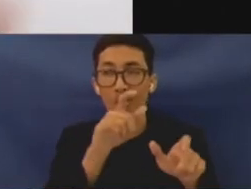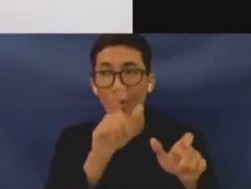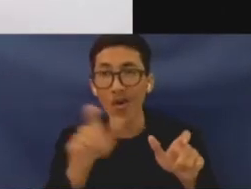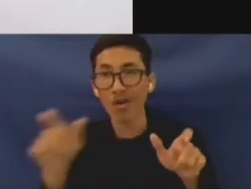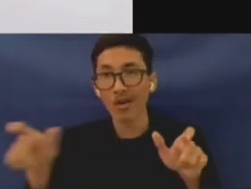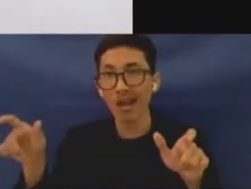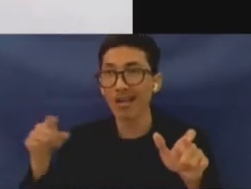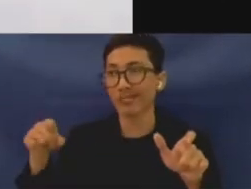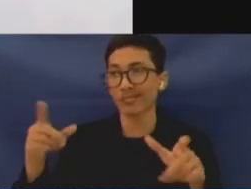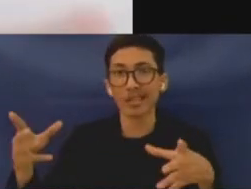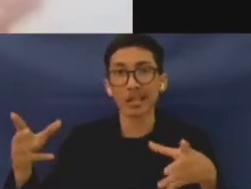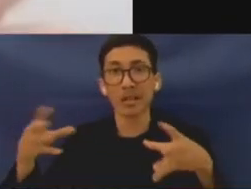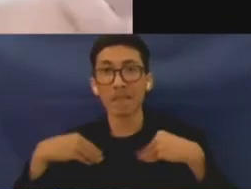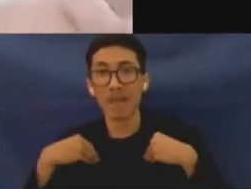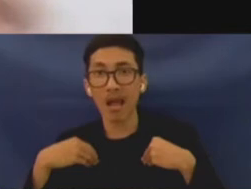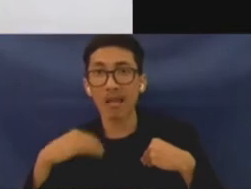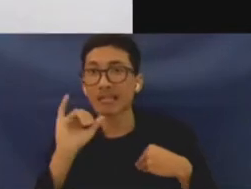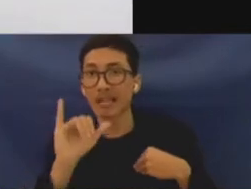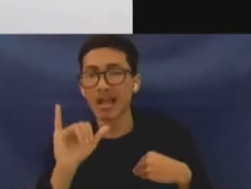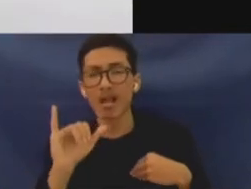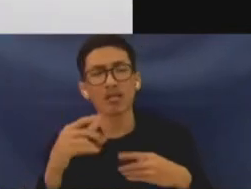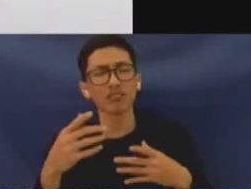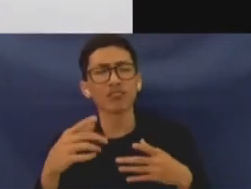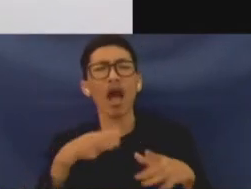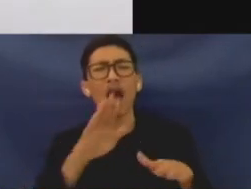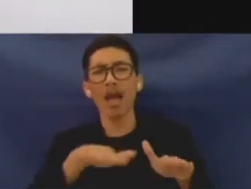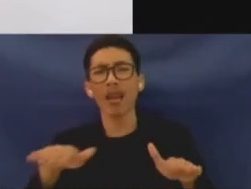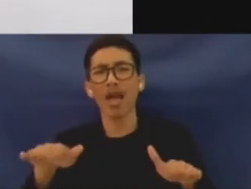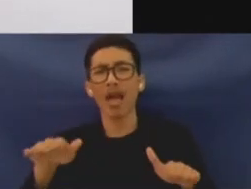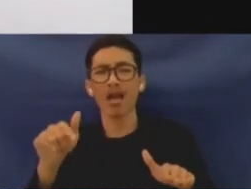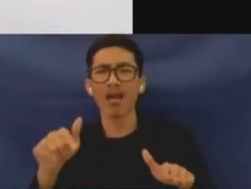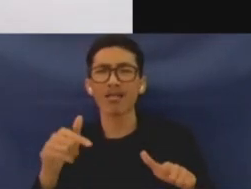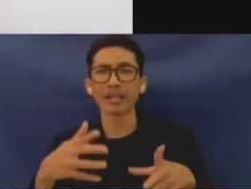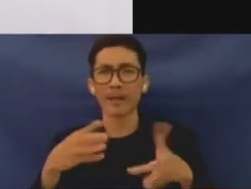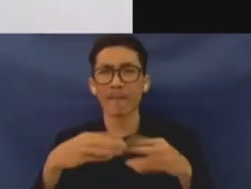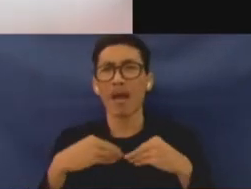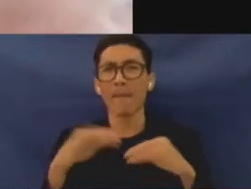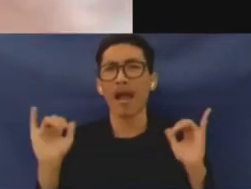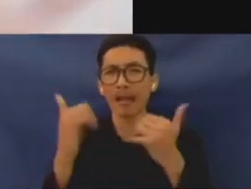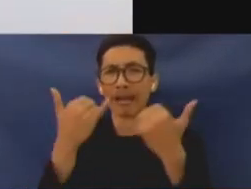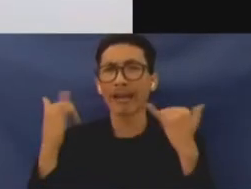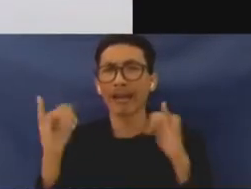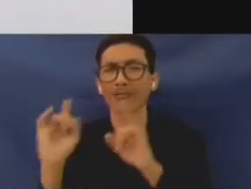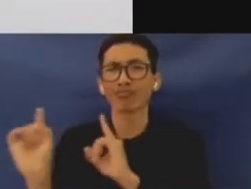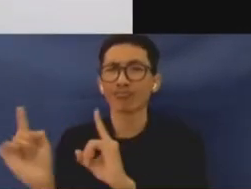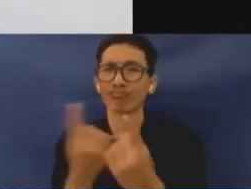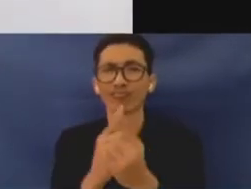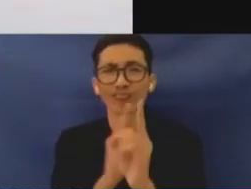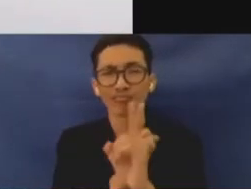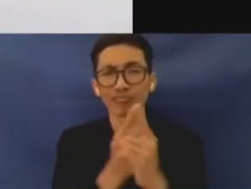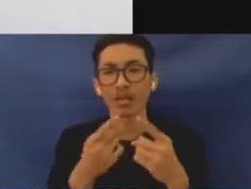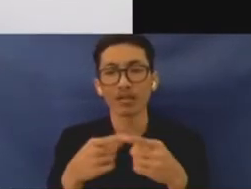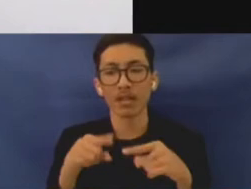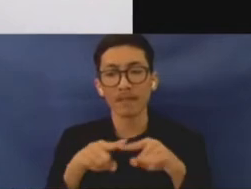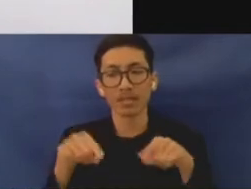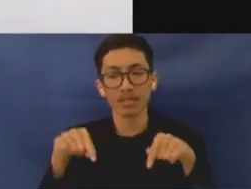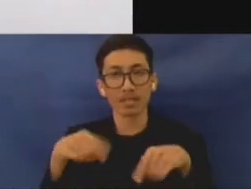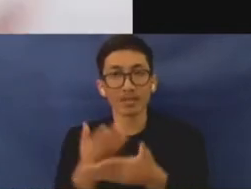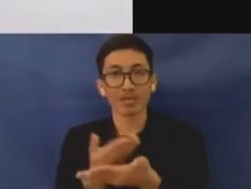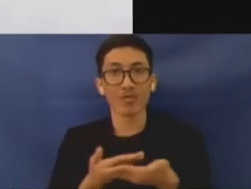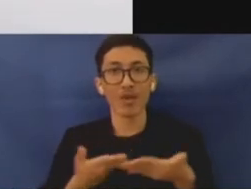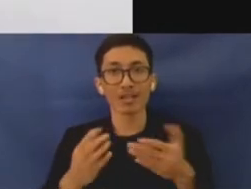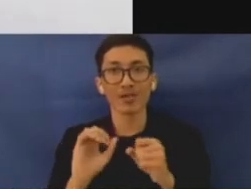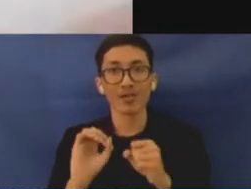nerima, anak-anak kecil juga nerima aja gitu. Jadi kayak Celia tuh main aja gitu sama anak-anak tetangga, ya main aja. Cuma selama pandemi ini emang kita nggak keluarin dia kan gitu